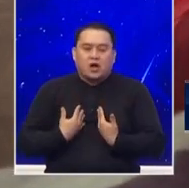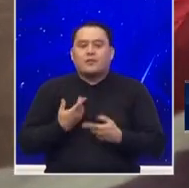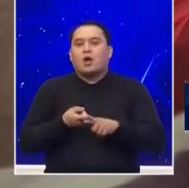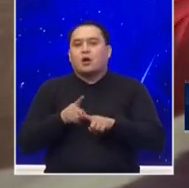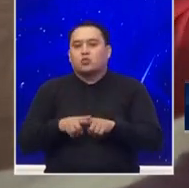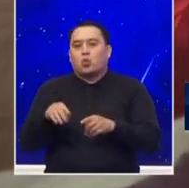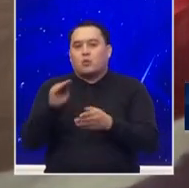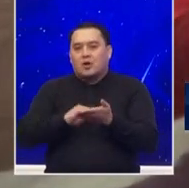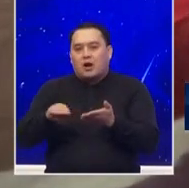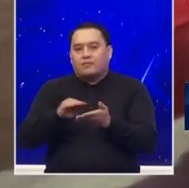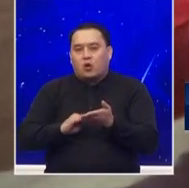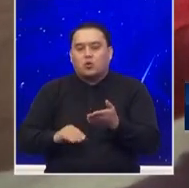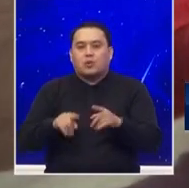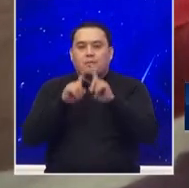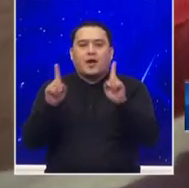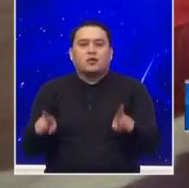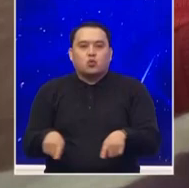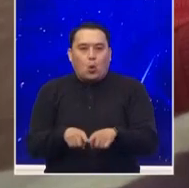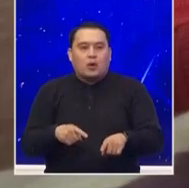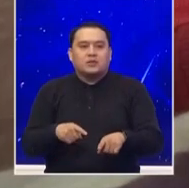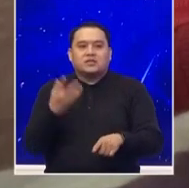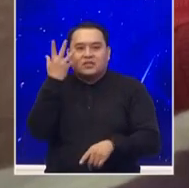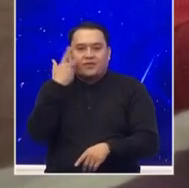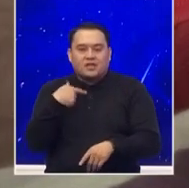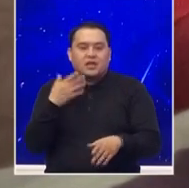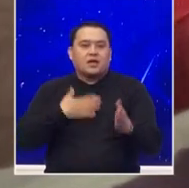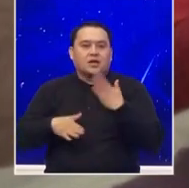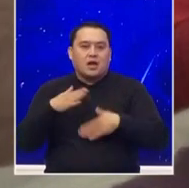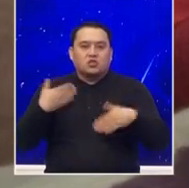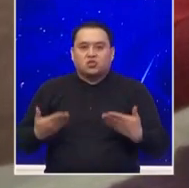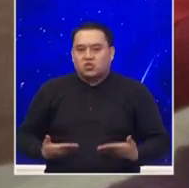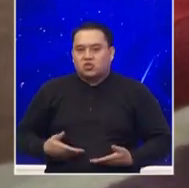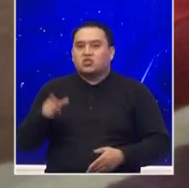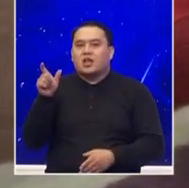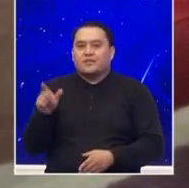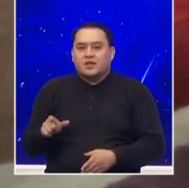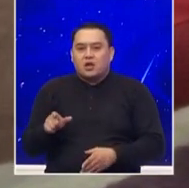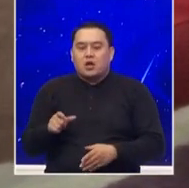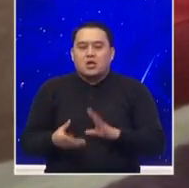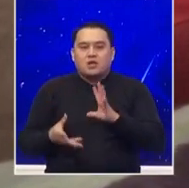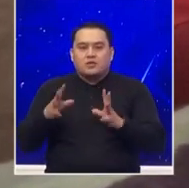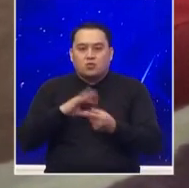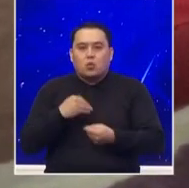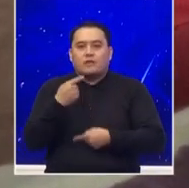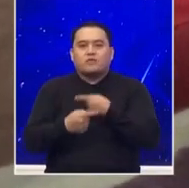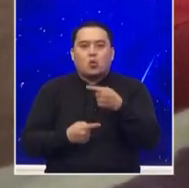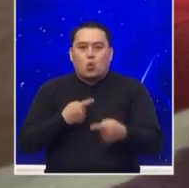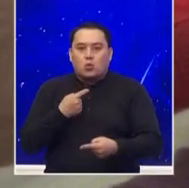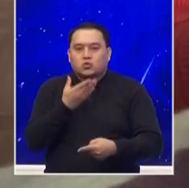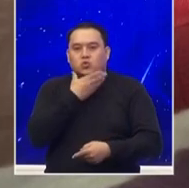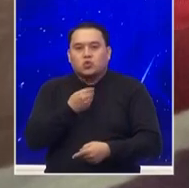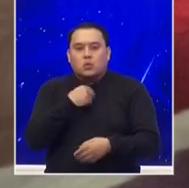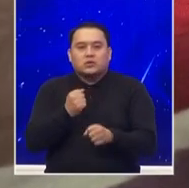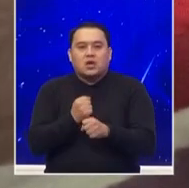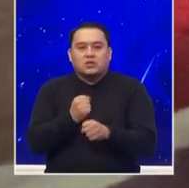это описывается на данном панно. К примеру, цветы – это радость в жизни человека, плоды – его потомки. Узор